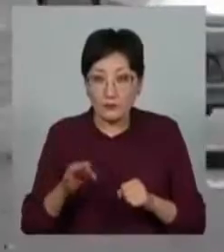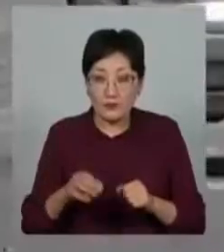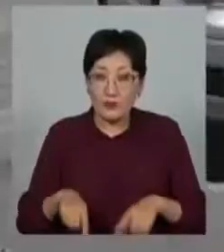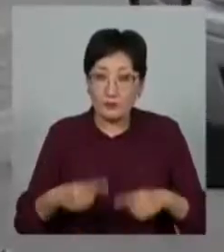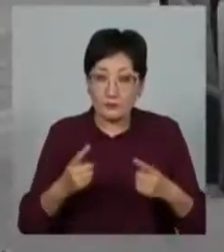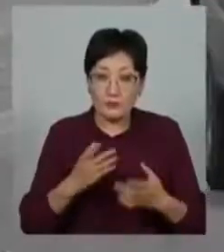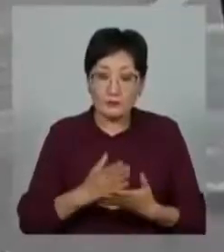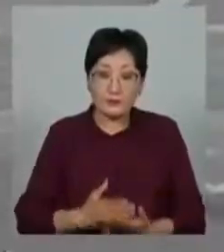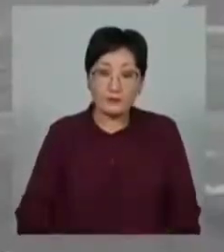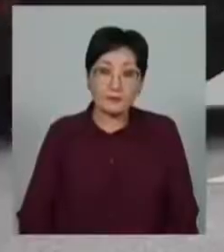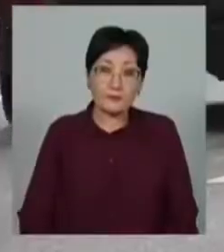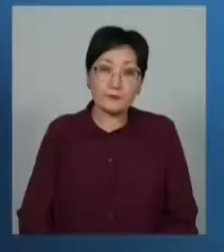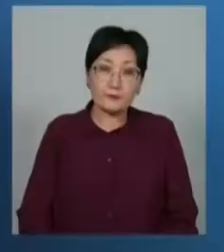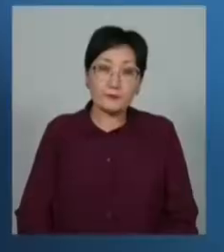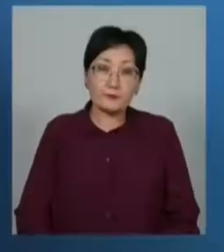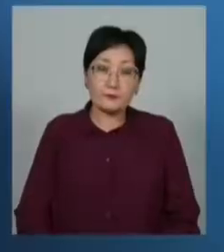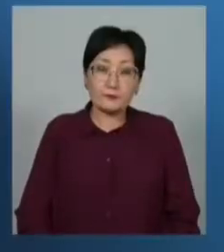қалыптасқан.